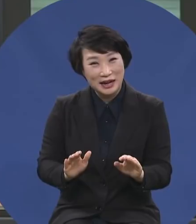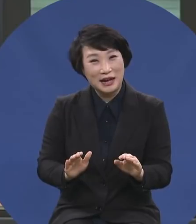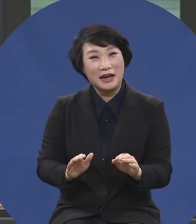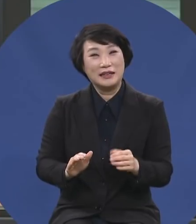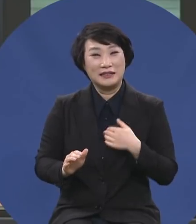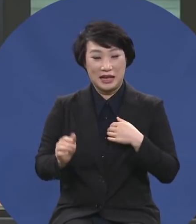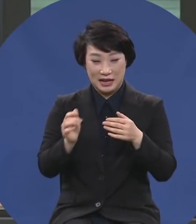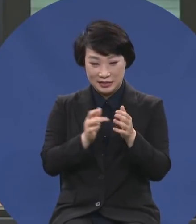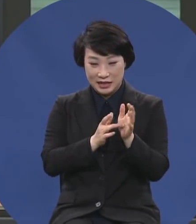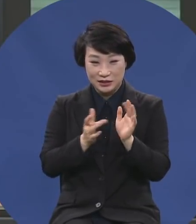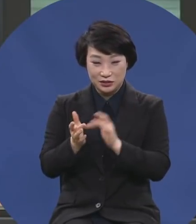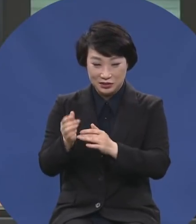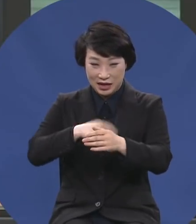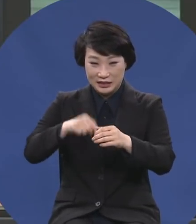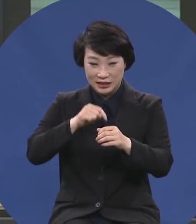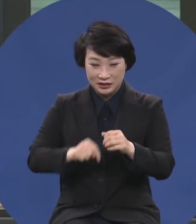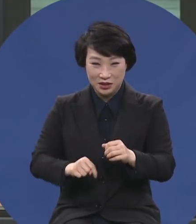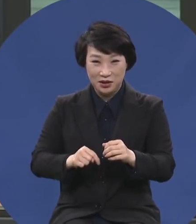그 안에서 나를